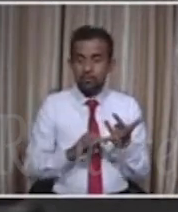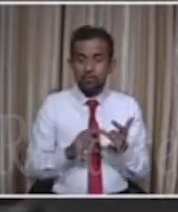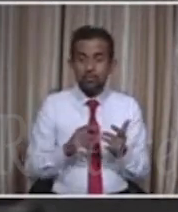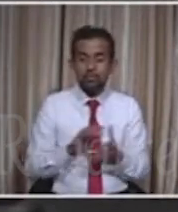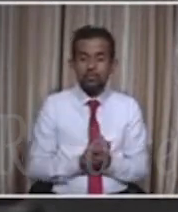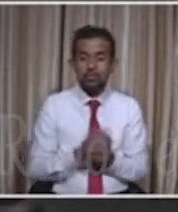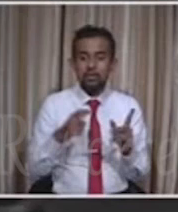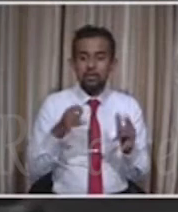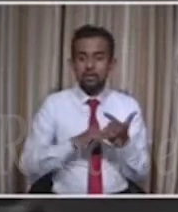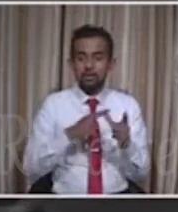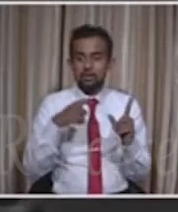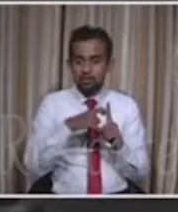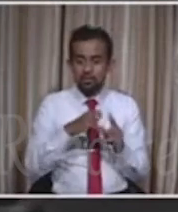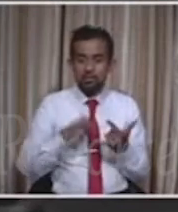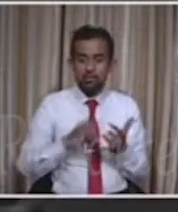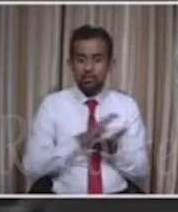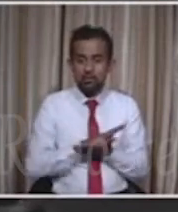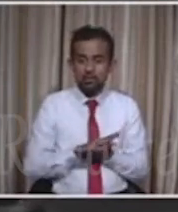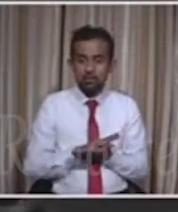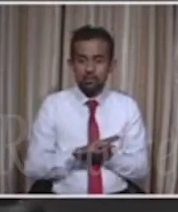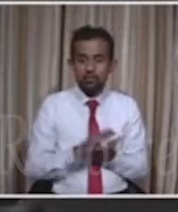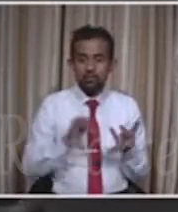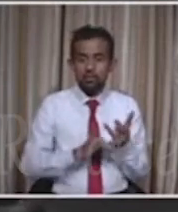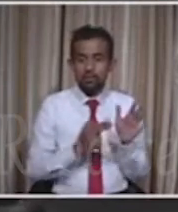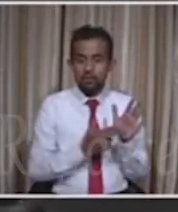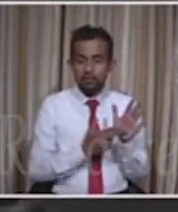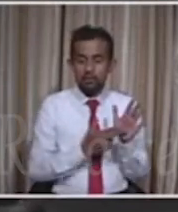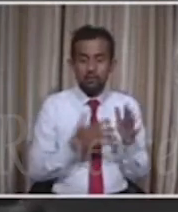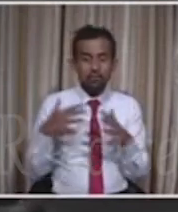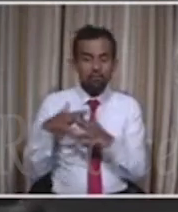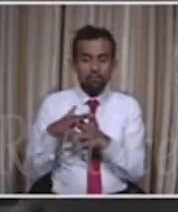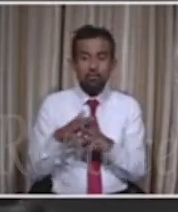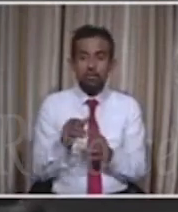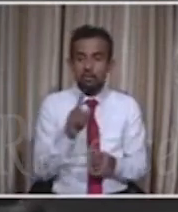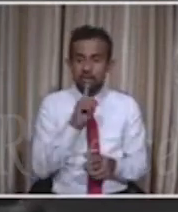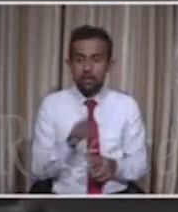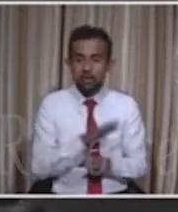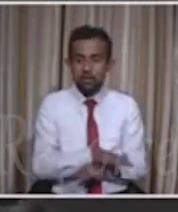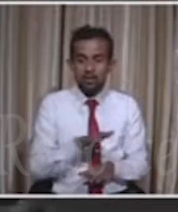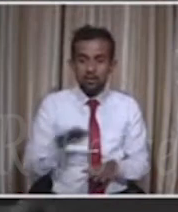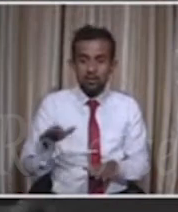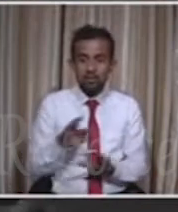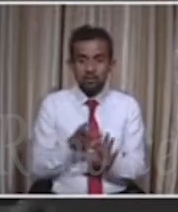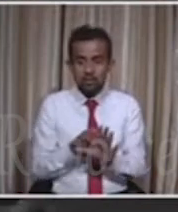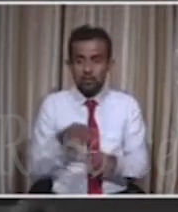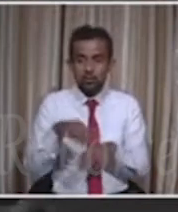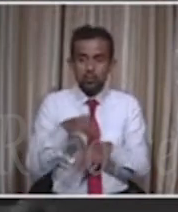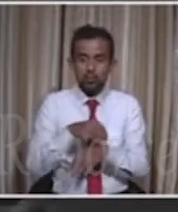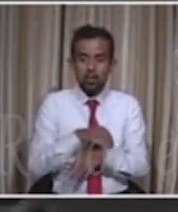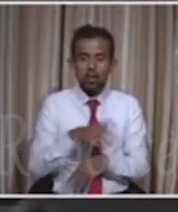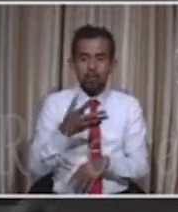කපුදුව සකුණ්ඩී සිල්වා සහජ මදුශංක එස් එන් සංජය විශ්වදීප් කියන දරුවෝ තරුණයෝ අද තුවාල වෙලා